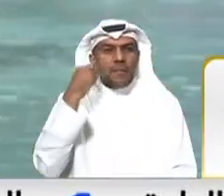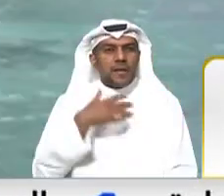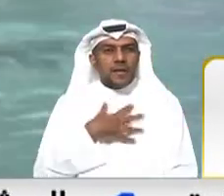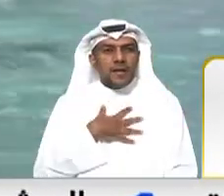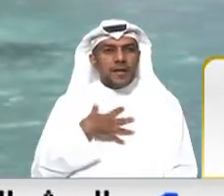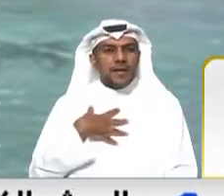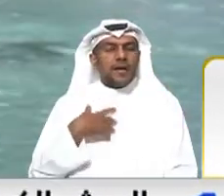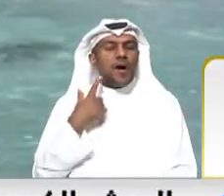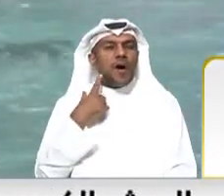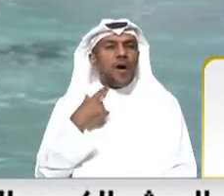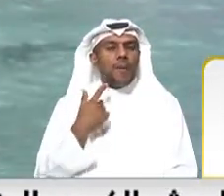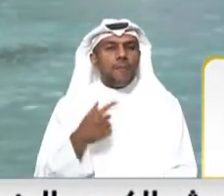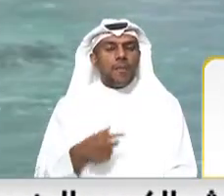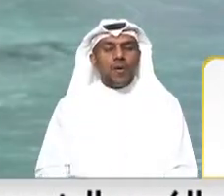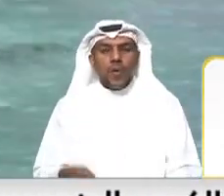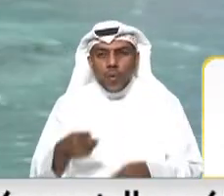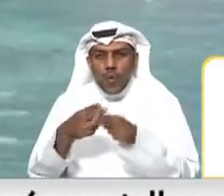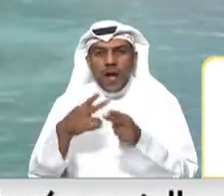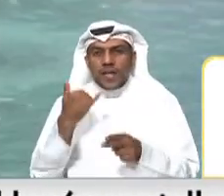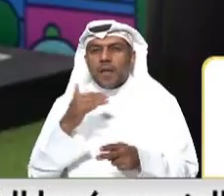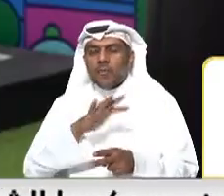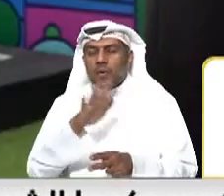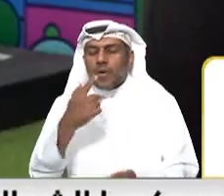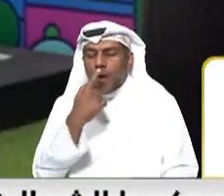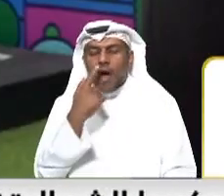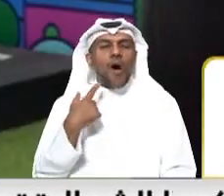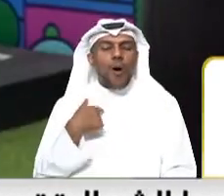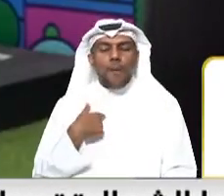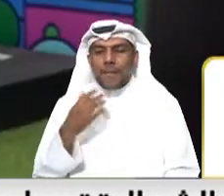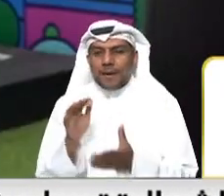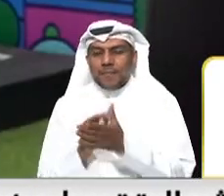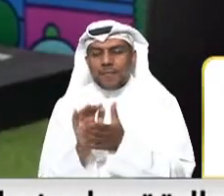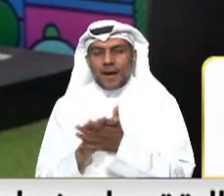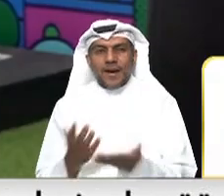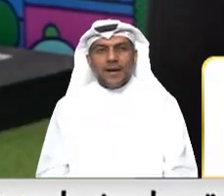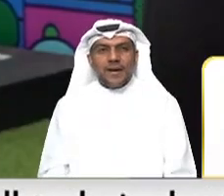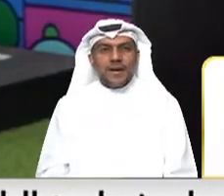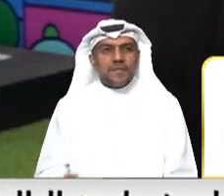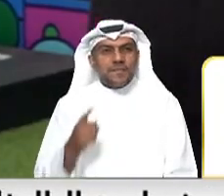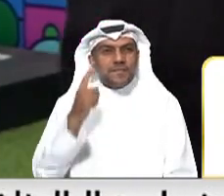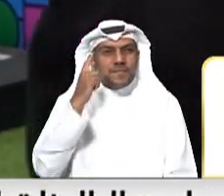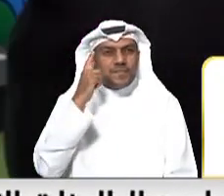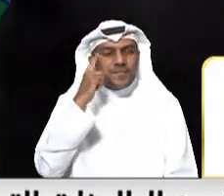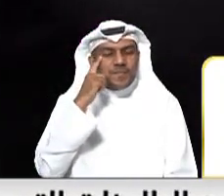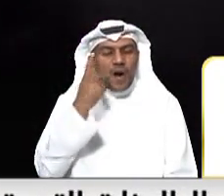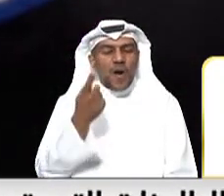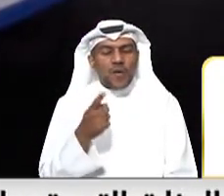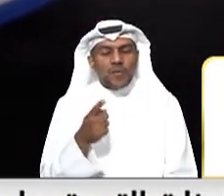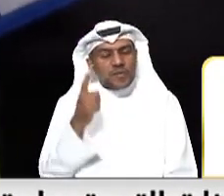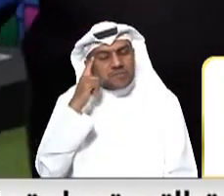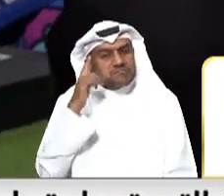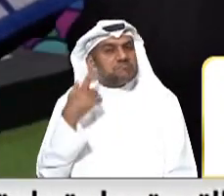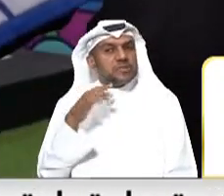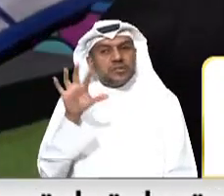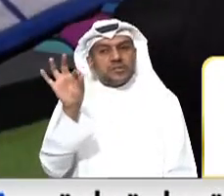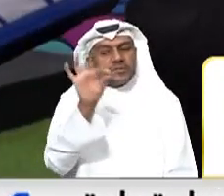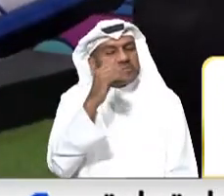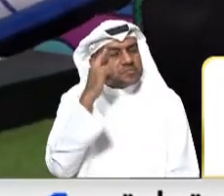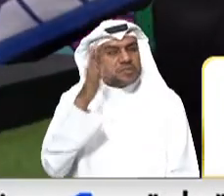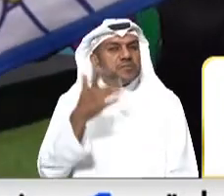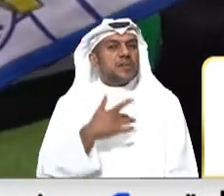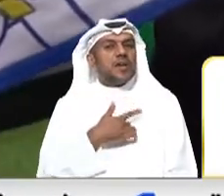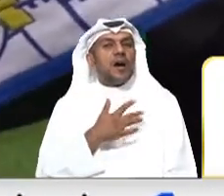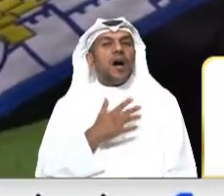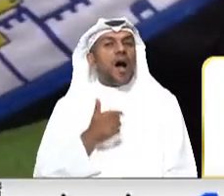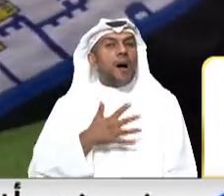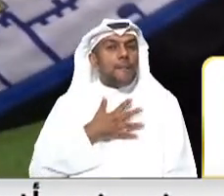بتشجيع العديد من الكويتيين والعرب لريال مدريد. بالطبع لكل شخص حق الاختيار، لكن من يحب السعادة يختار